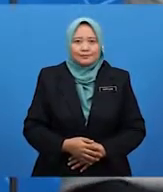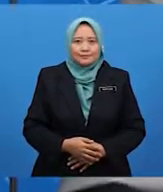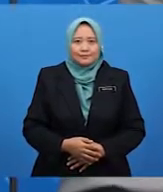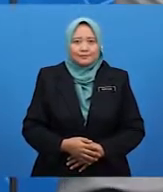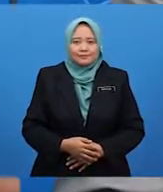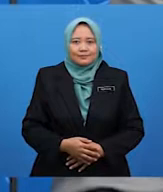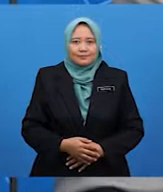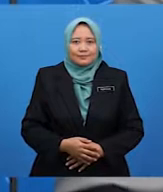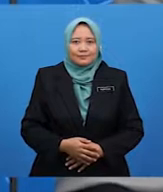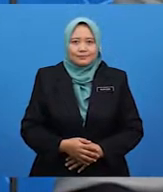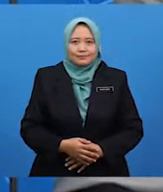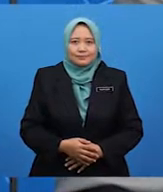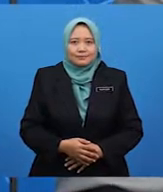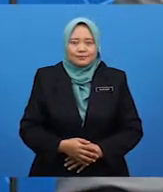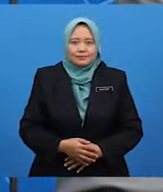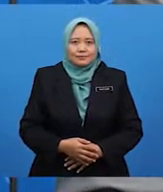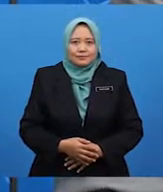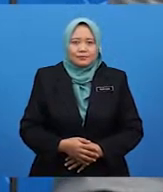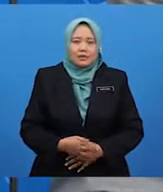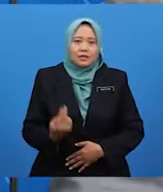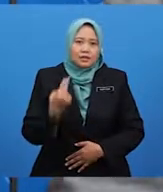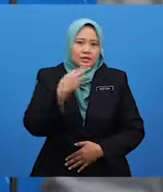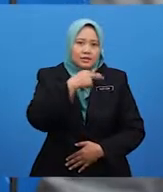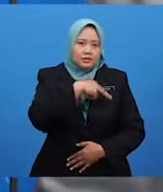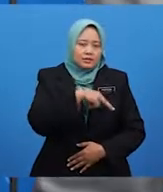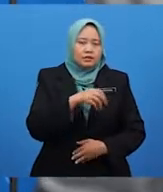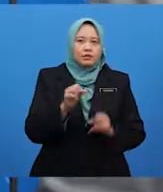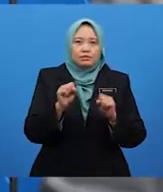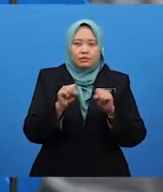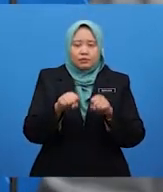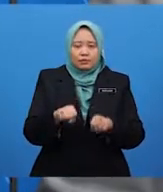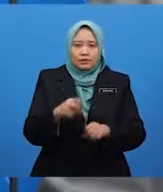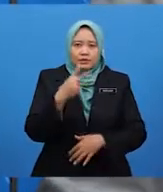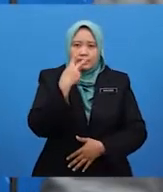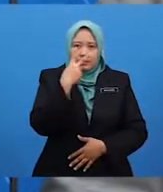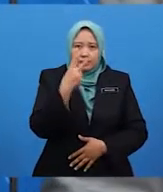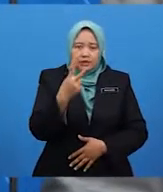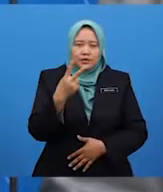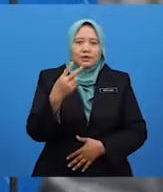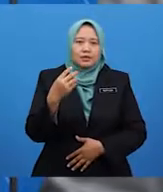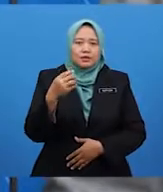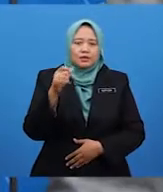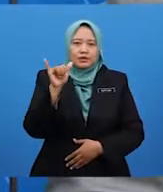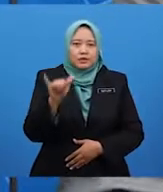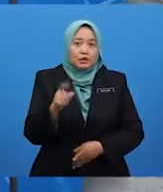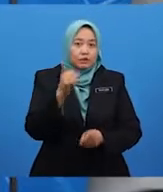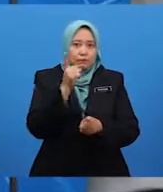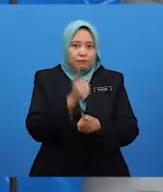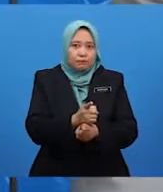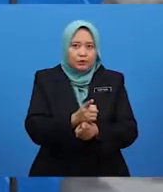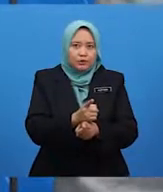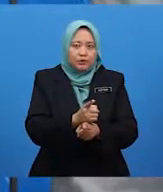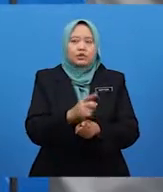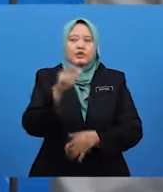kasih ya. Seni arca merupakan hasil karya yang boleh diamati dalam ruang realiti atau ruang sebenar, iaitu bentuk